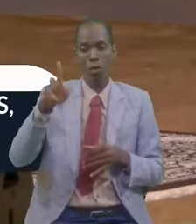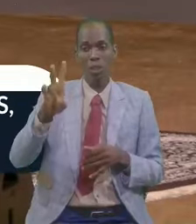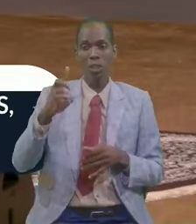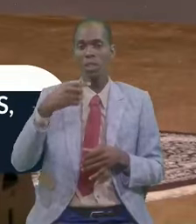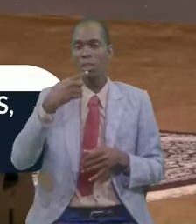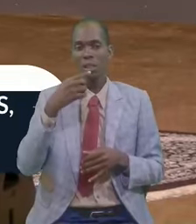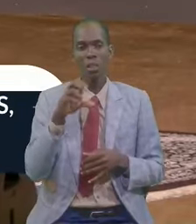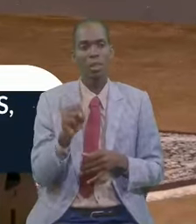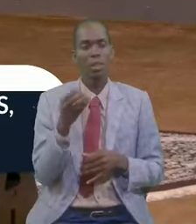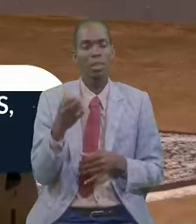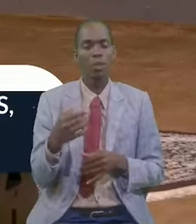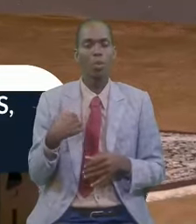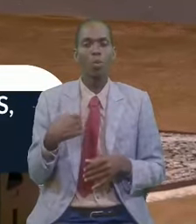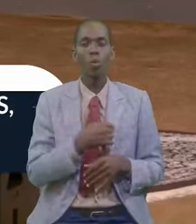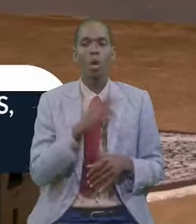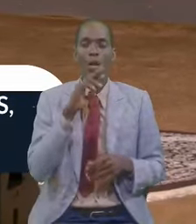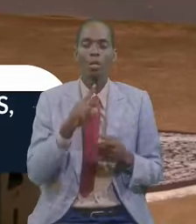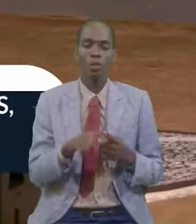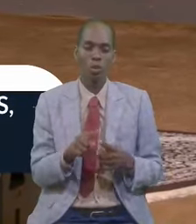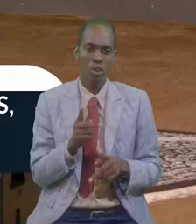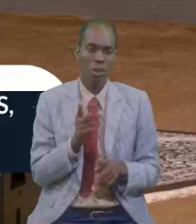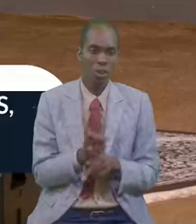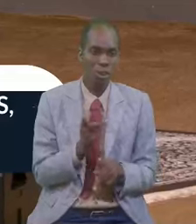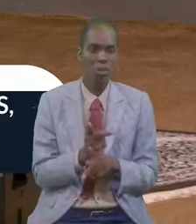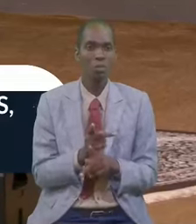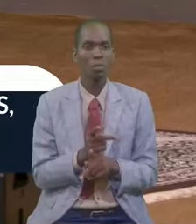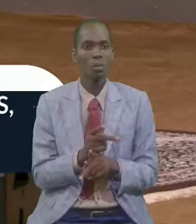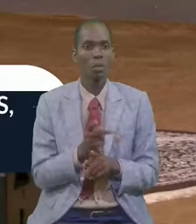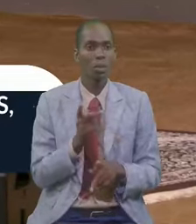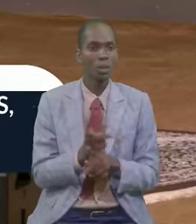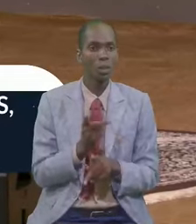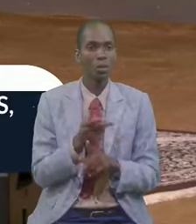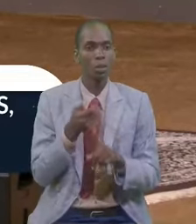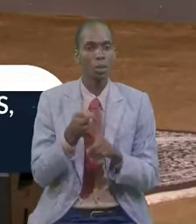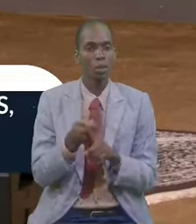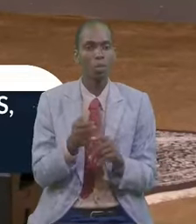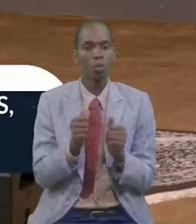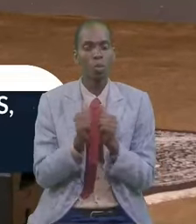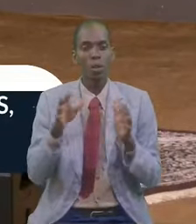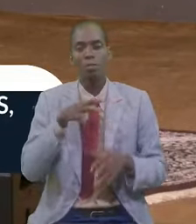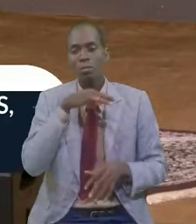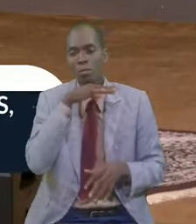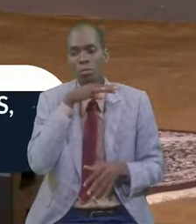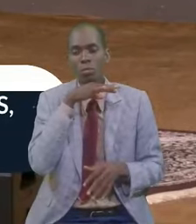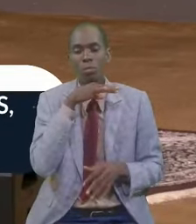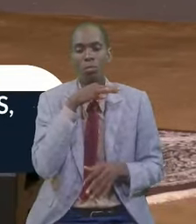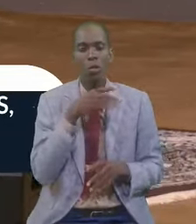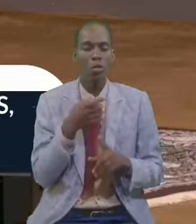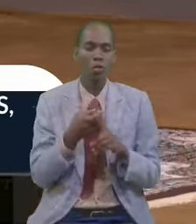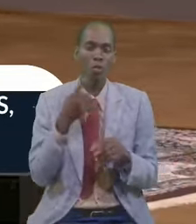dit que et à se préserver des souillures du